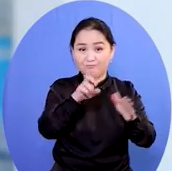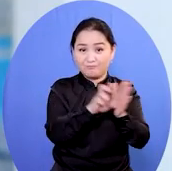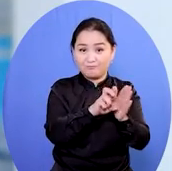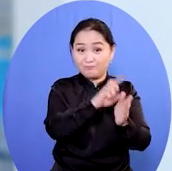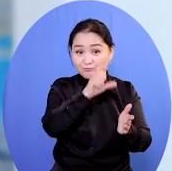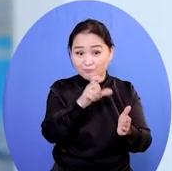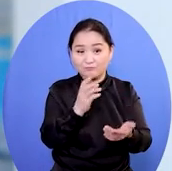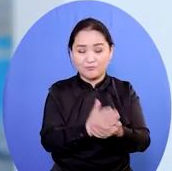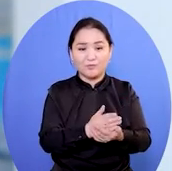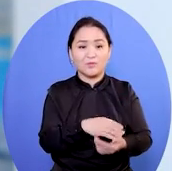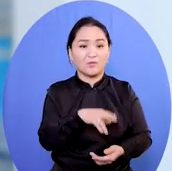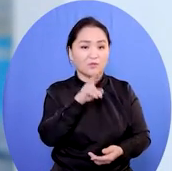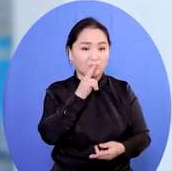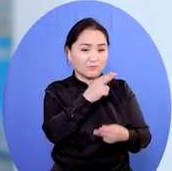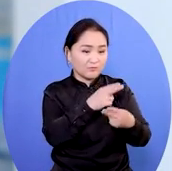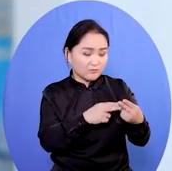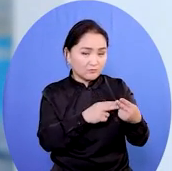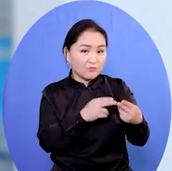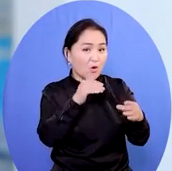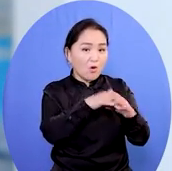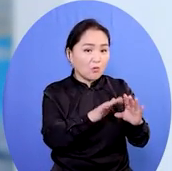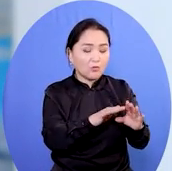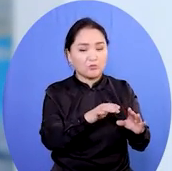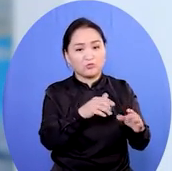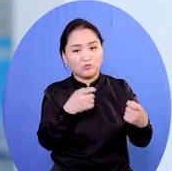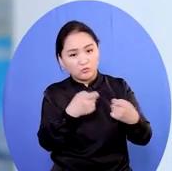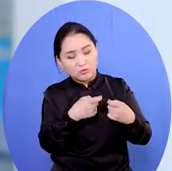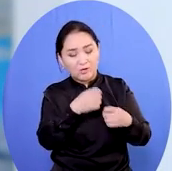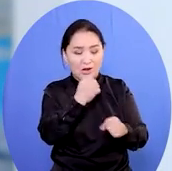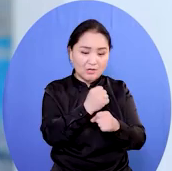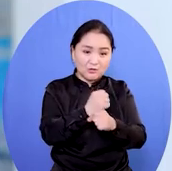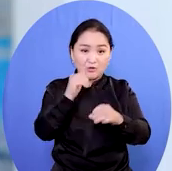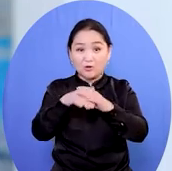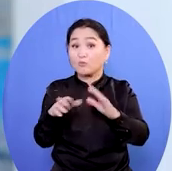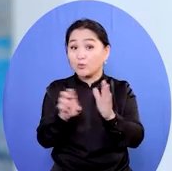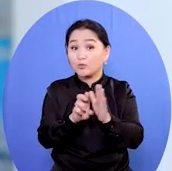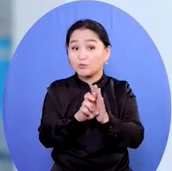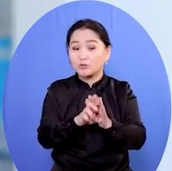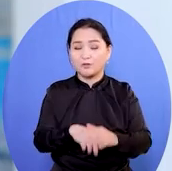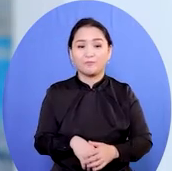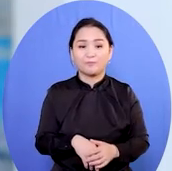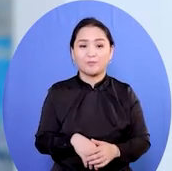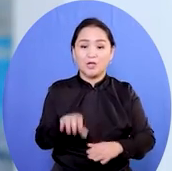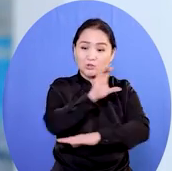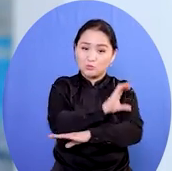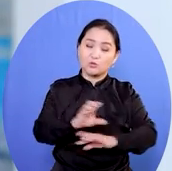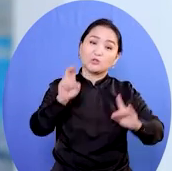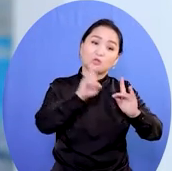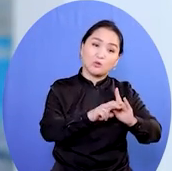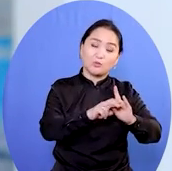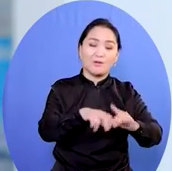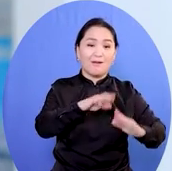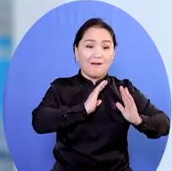байна. Тэднийг нь бид нар аль болохоор хүнсний эрх хэмжээ үйлчлэгэнд хамруулахгүйгээр тохирох ажлуудыг мөртлөн зуурчлах тий ажлын байртай болгох тэгээ сургалтад